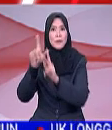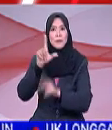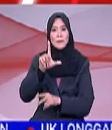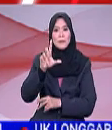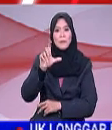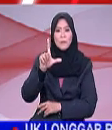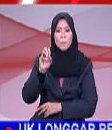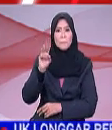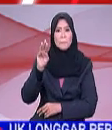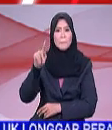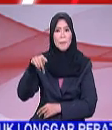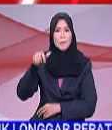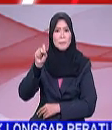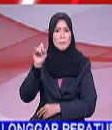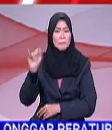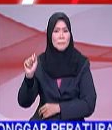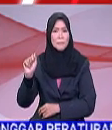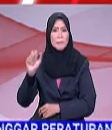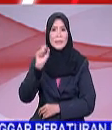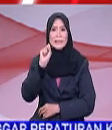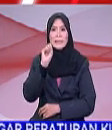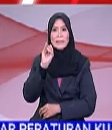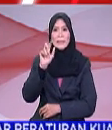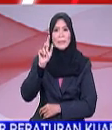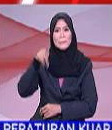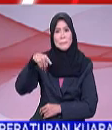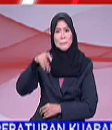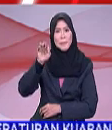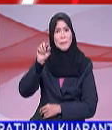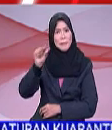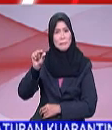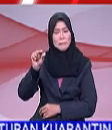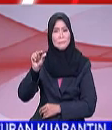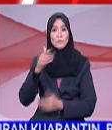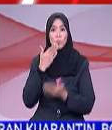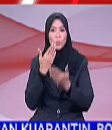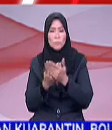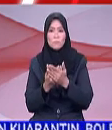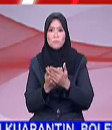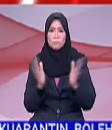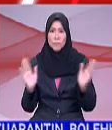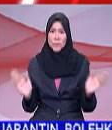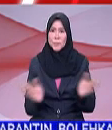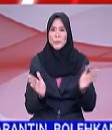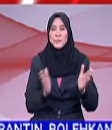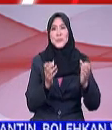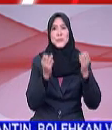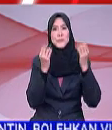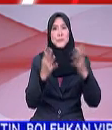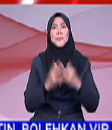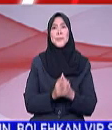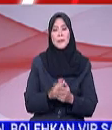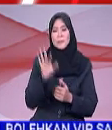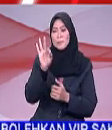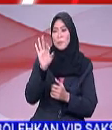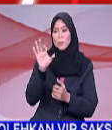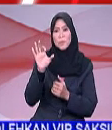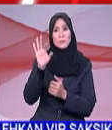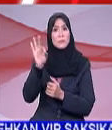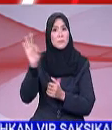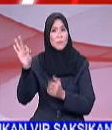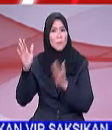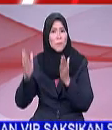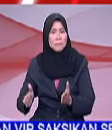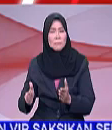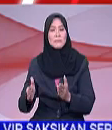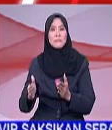Pasir Sipitang mendapat sambutan menggalakkan. Setakat 12 tengah hari tadi, sejumlah 269 penduduk di Kampung